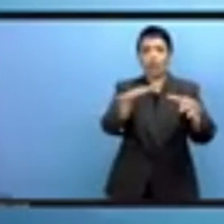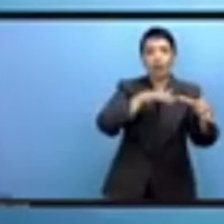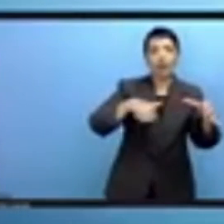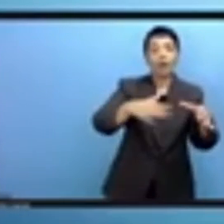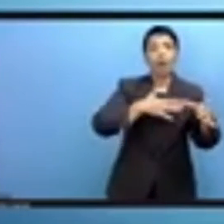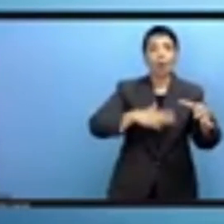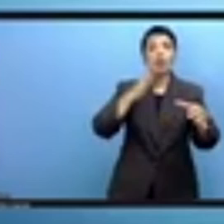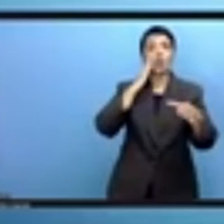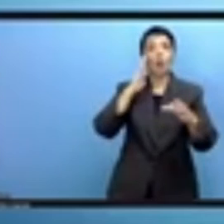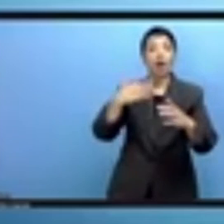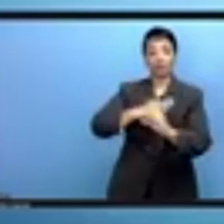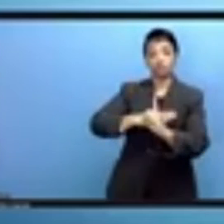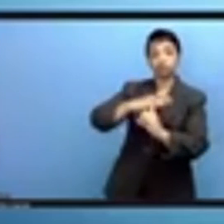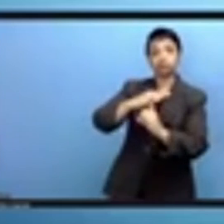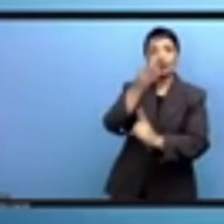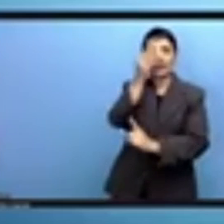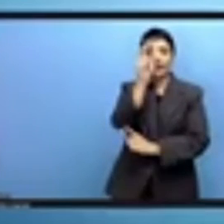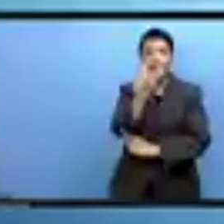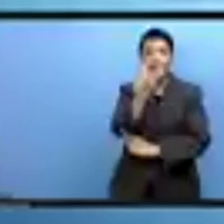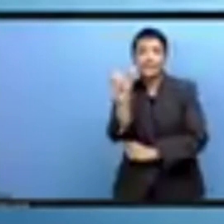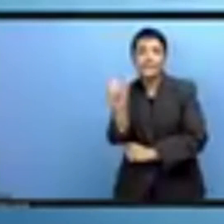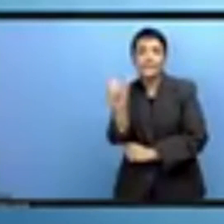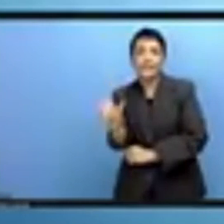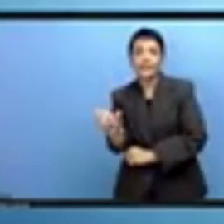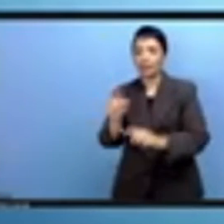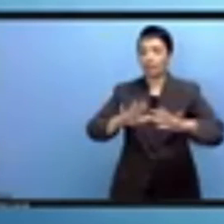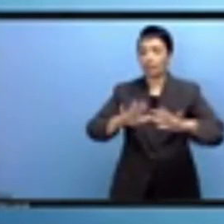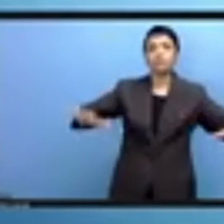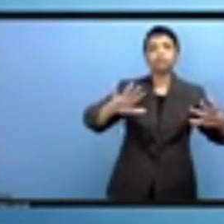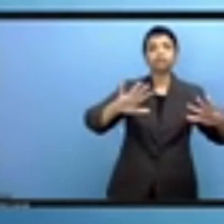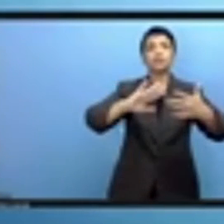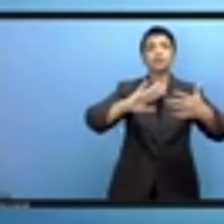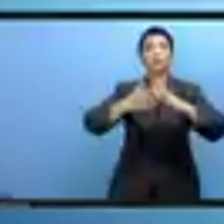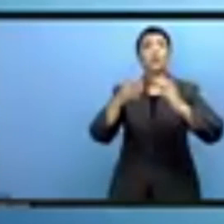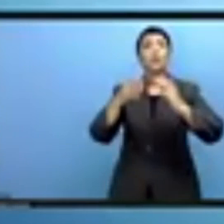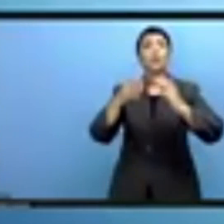我们正在努力地提升